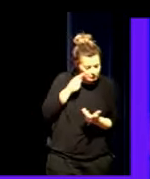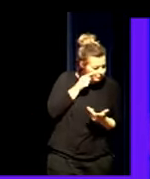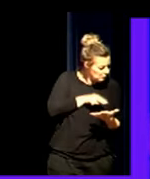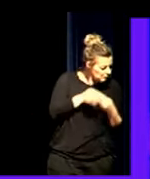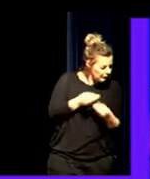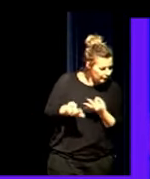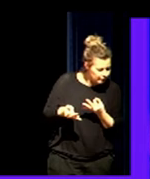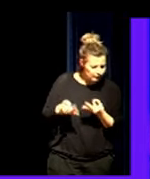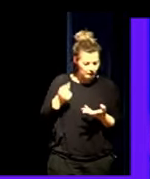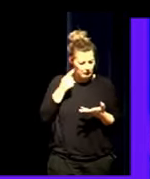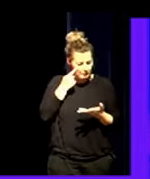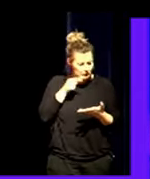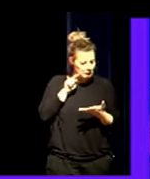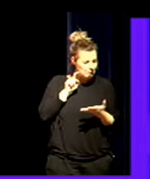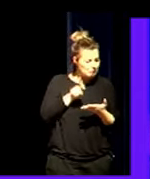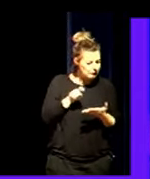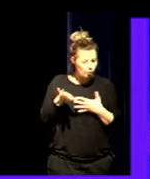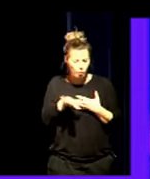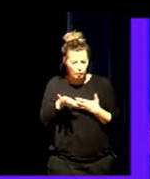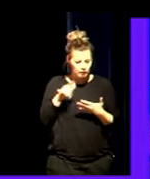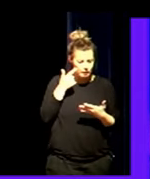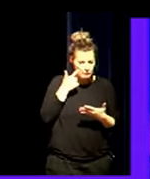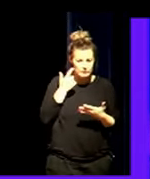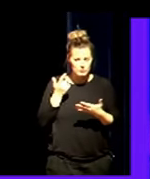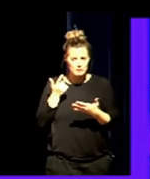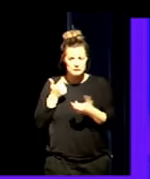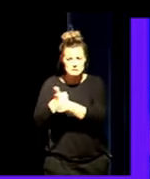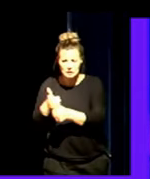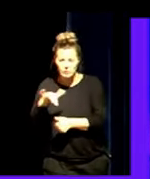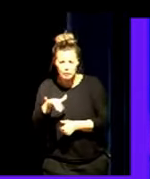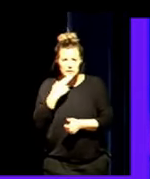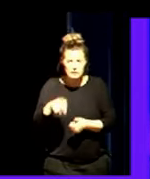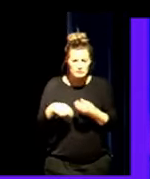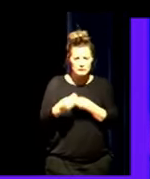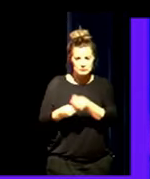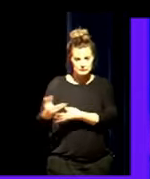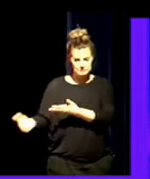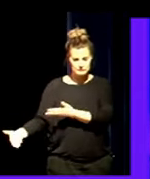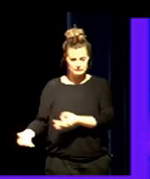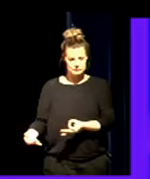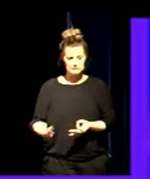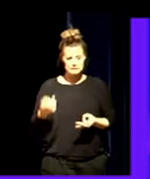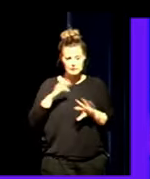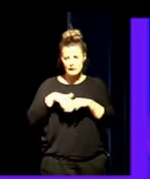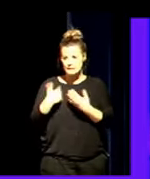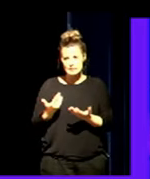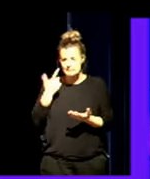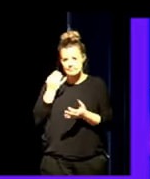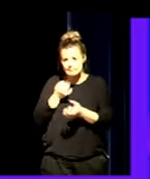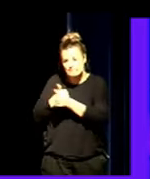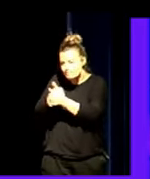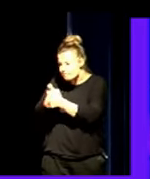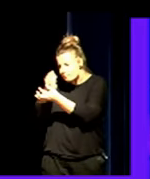jaten duen, ez da, aplikazio bat jisten gara, eta besteari jisten diogu, jakiten dugu, osea, ni beti ez dut duen,